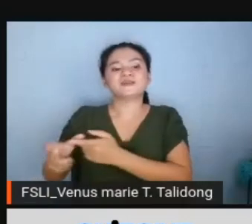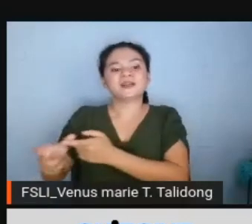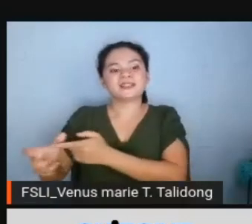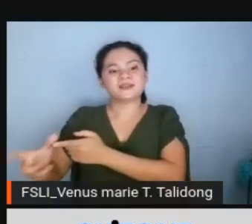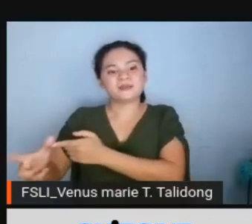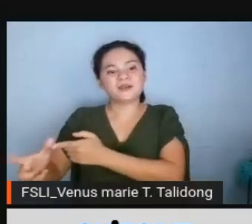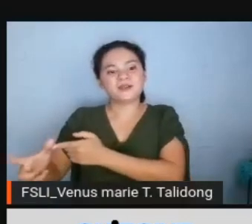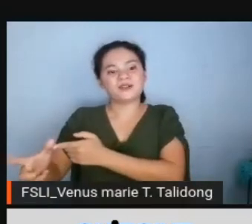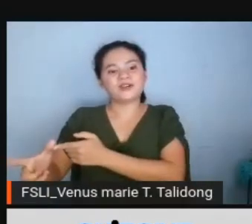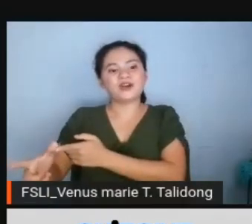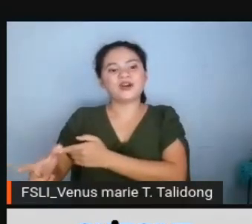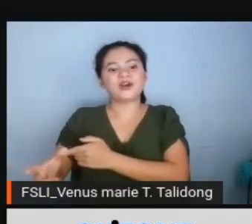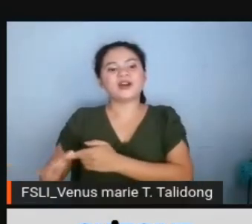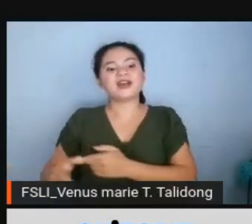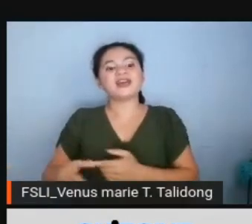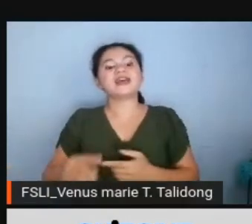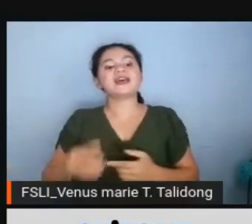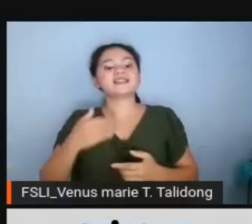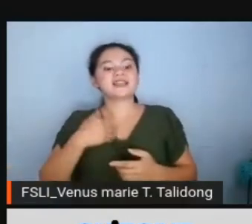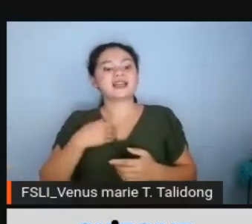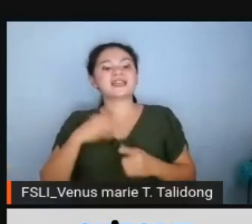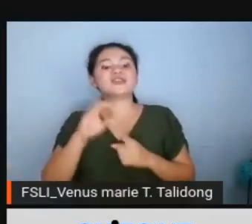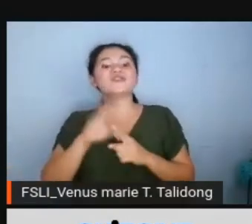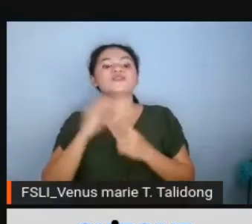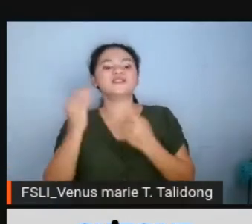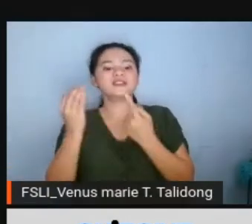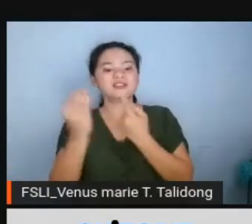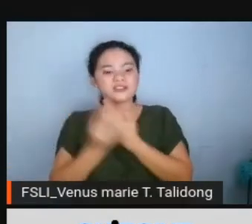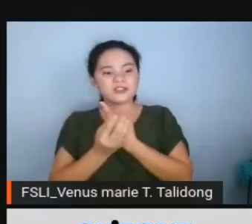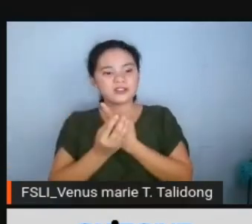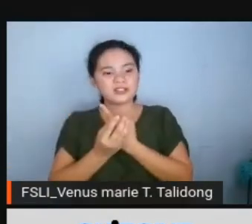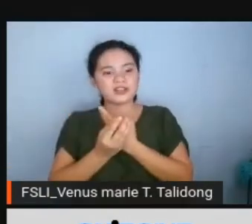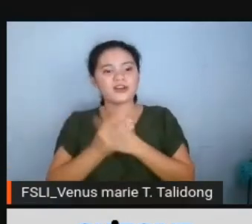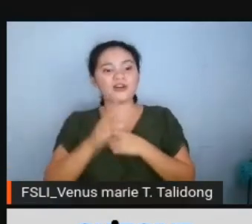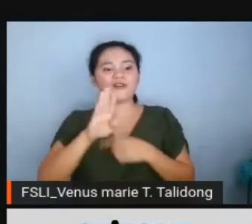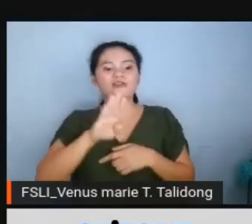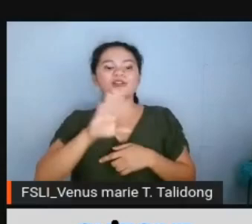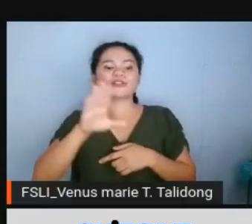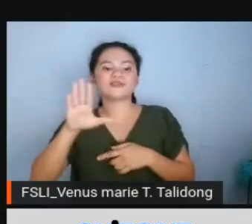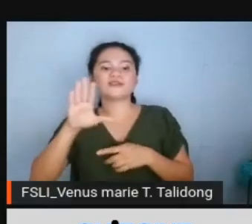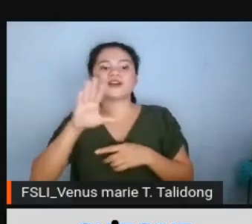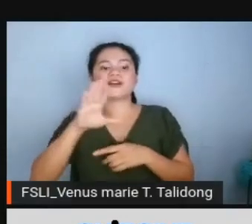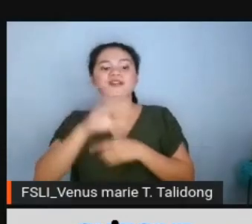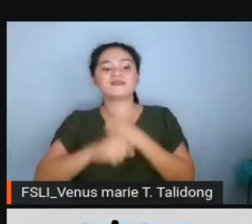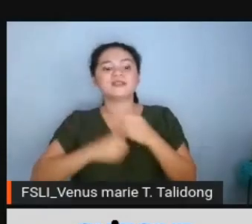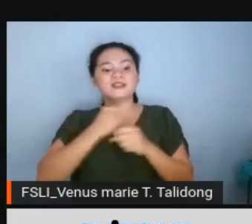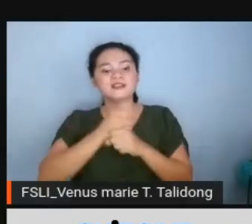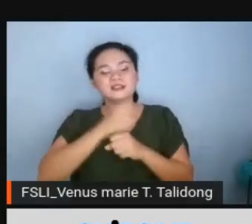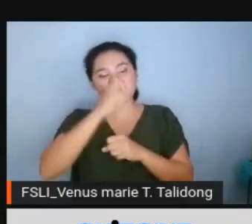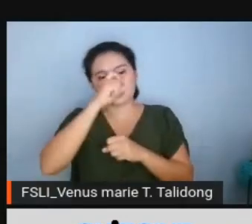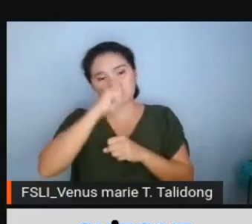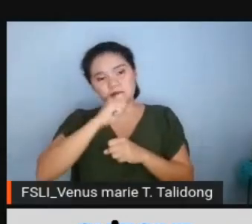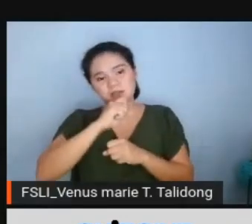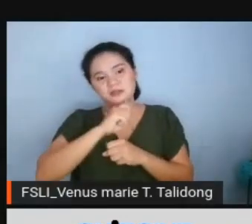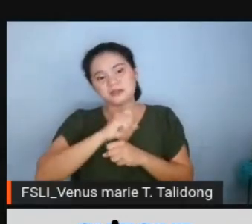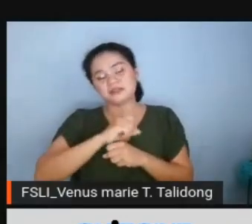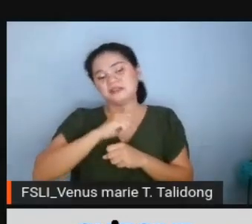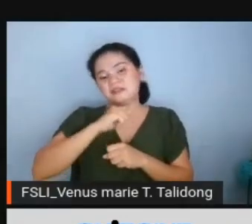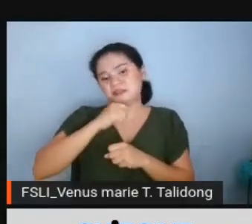4 or 5 years old, parang hindi nila ako nakikitaan ng ganun. parang I was just crawling